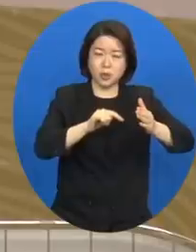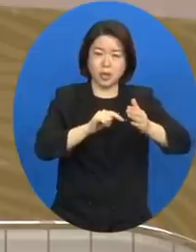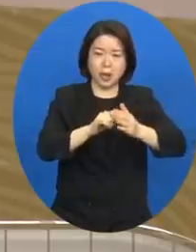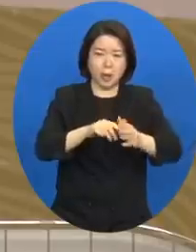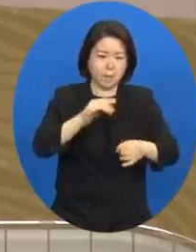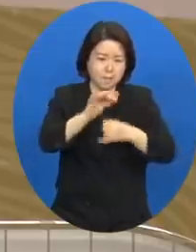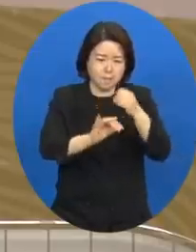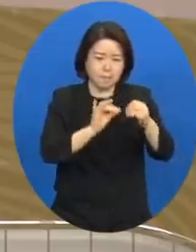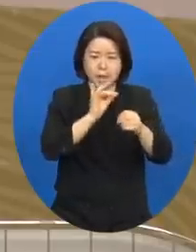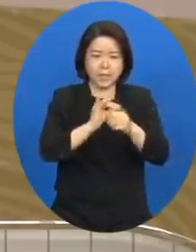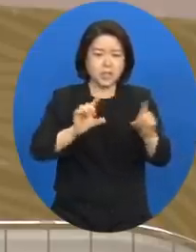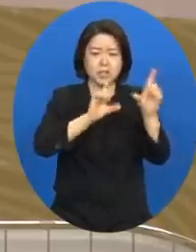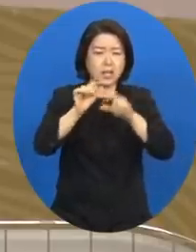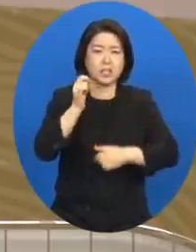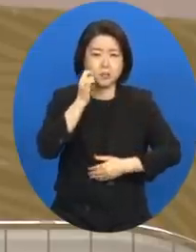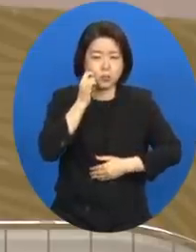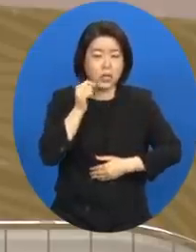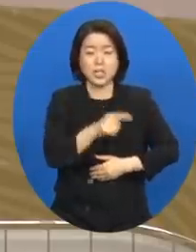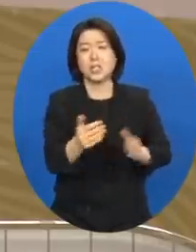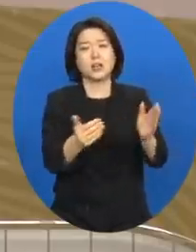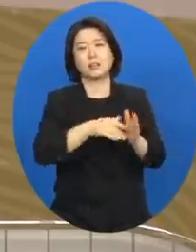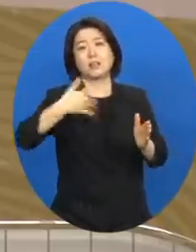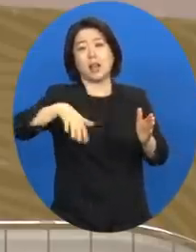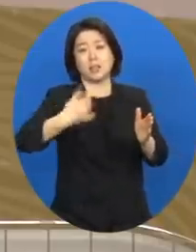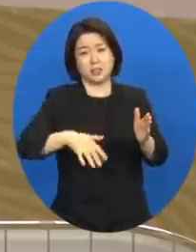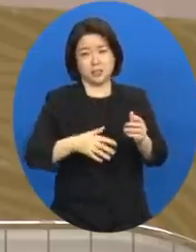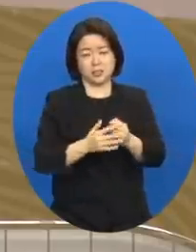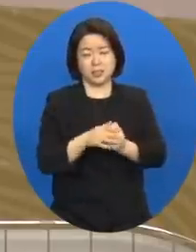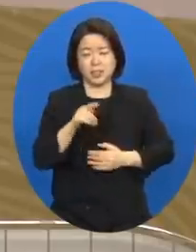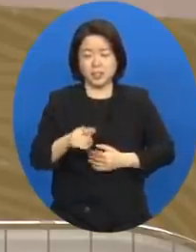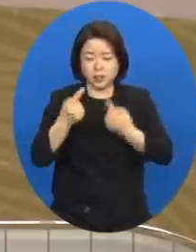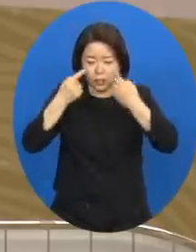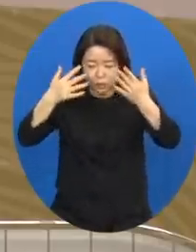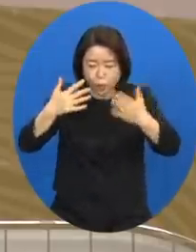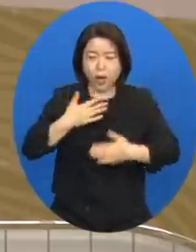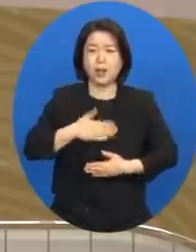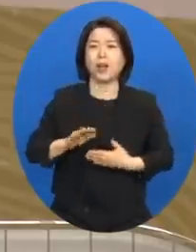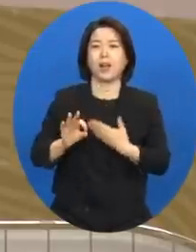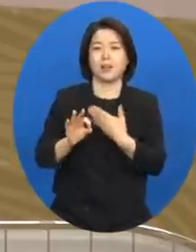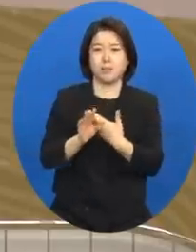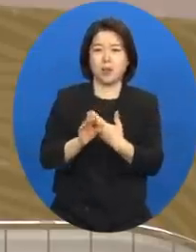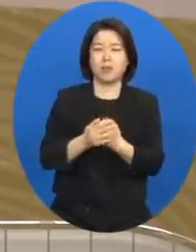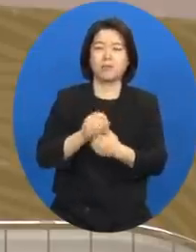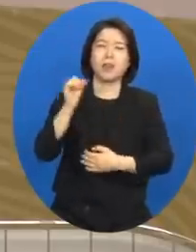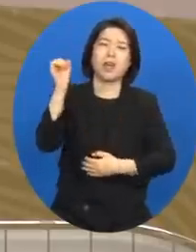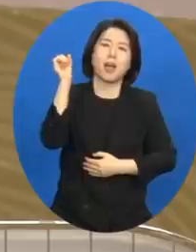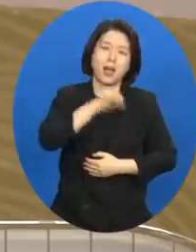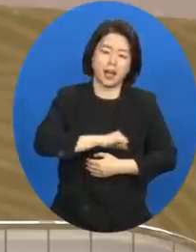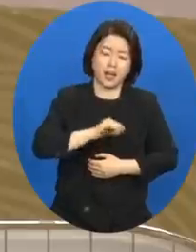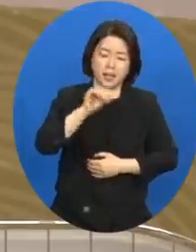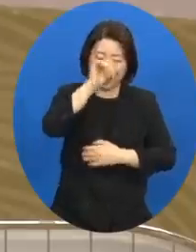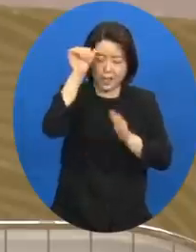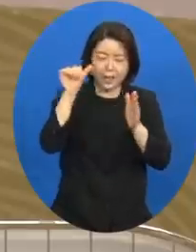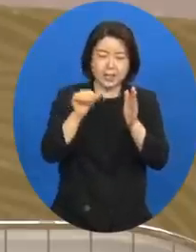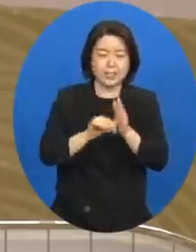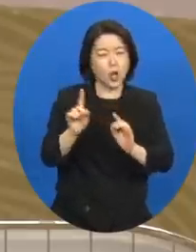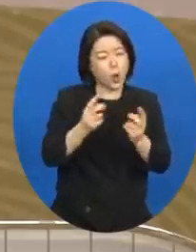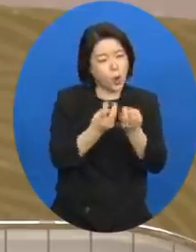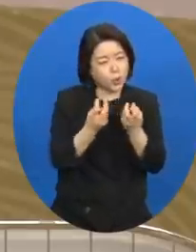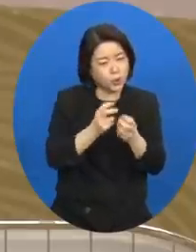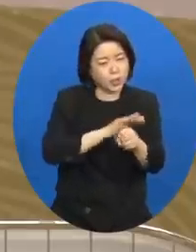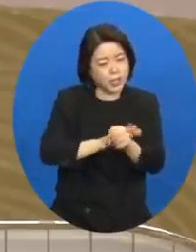끝이 아니라는 거예요. 이 사실을 정확히 알아야 아, 인생은 어떻게 사는 인생이 정말 잘 사는